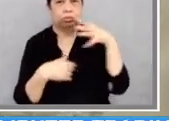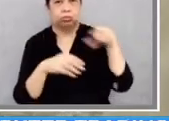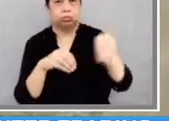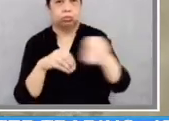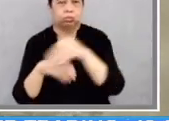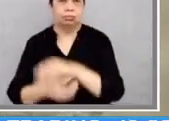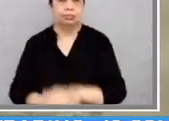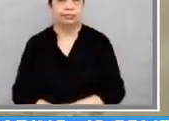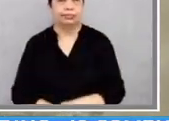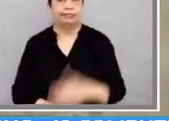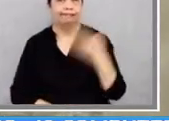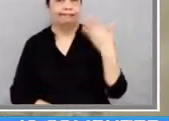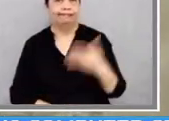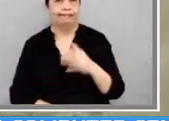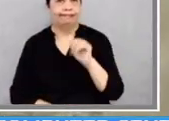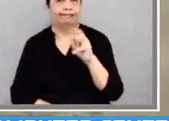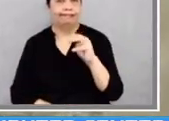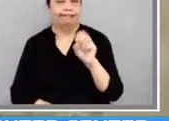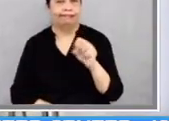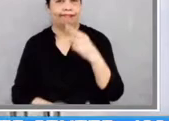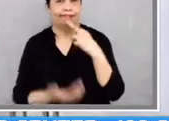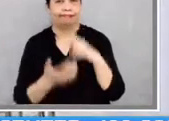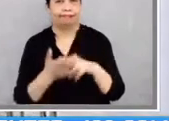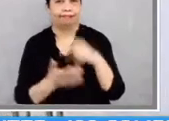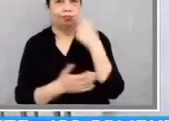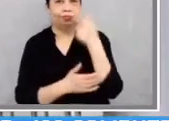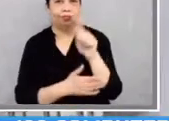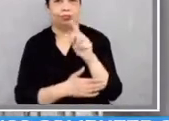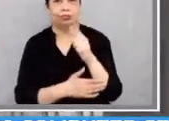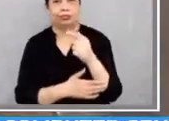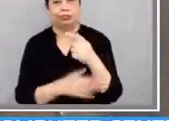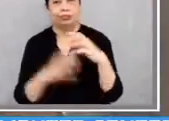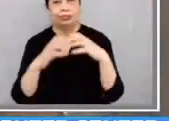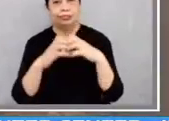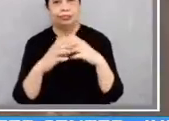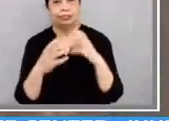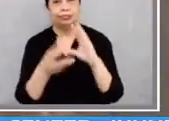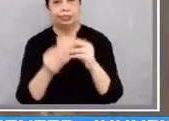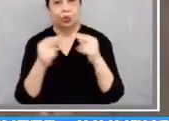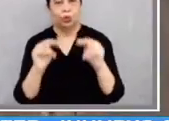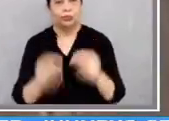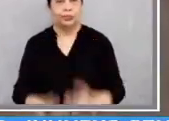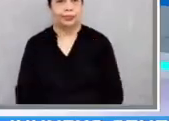Agustin, nagbabalita para sa GMA Integrated News.